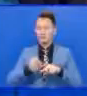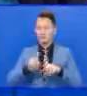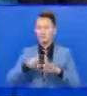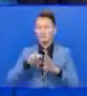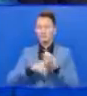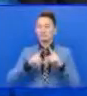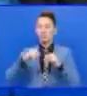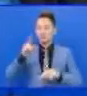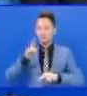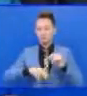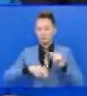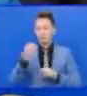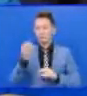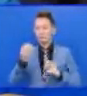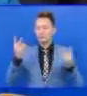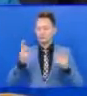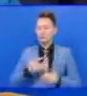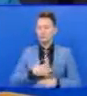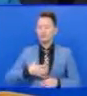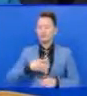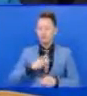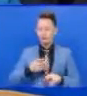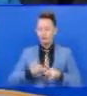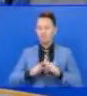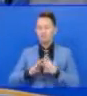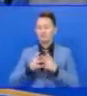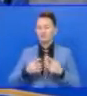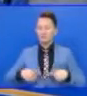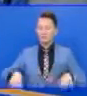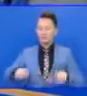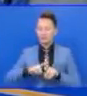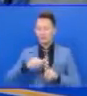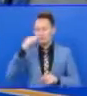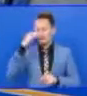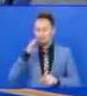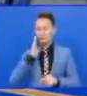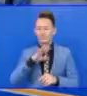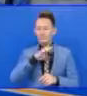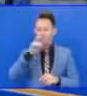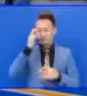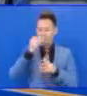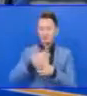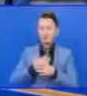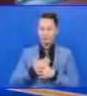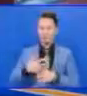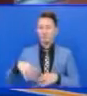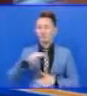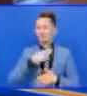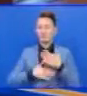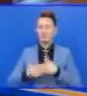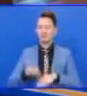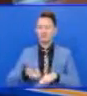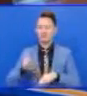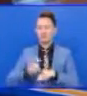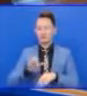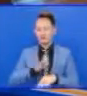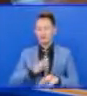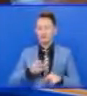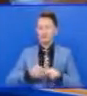қосымша құрылыс салу қажеттілігі туындаған еді. Ауыл тұрғындары мен ата-аналар мемлекет тарапынан жасалған игі іске дән разы. Бұл